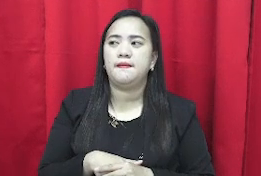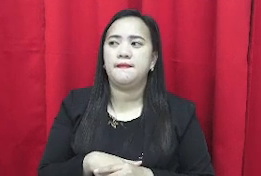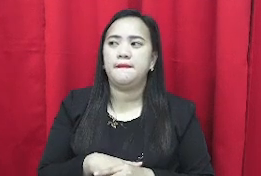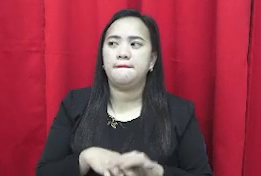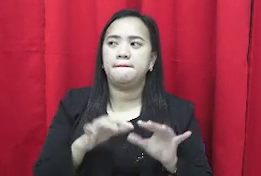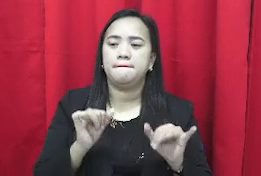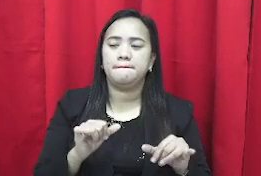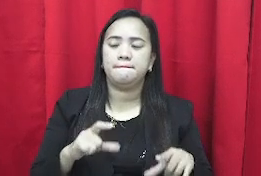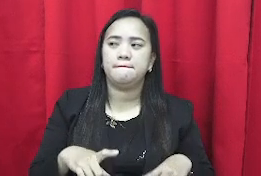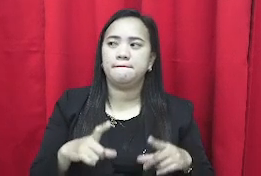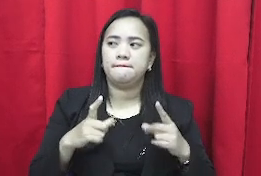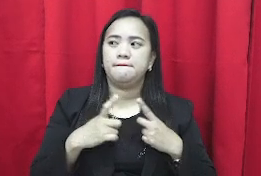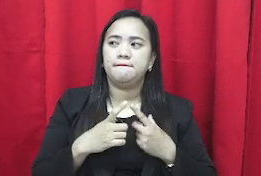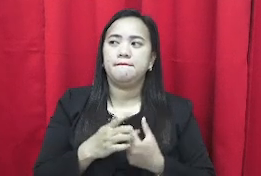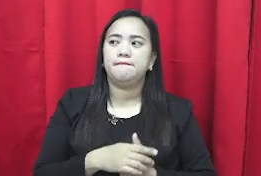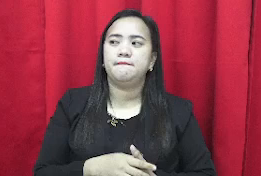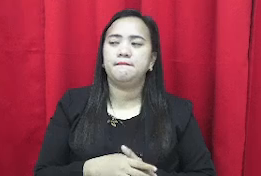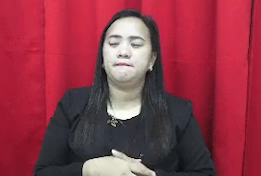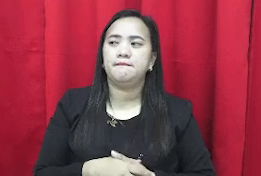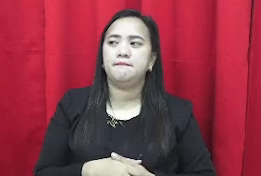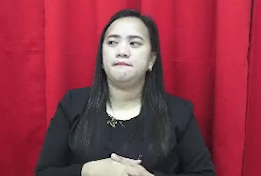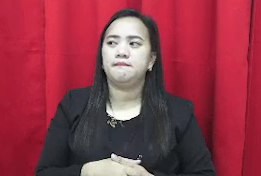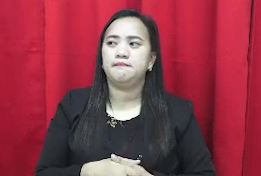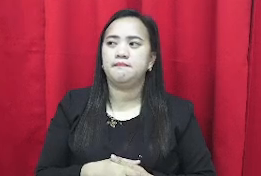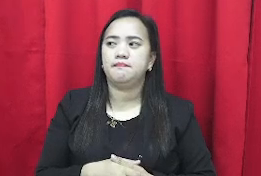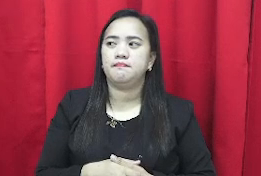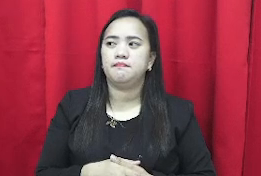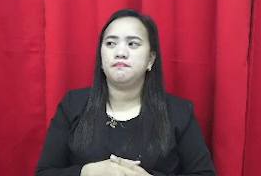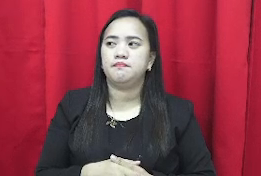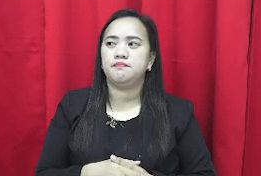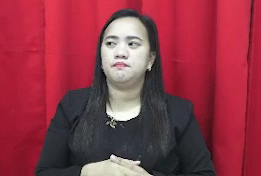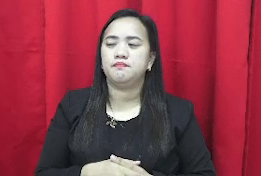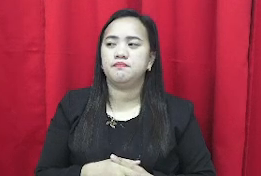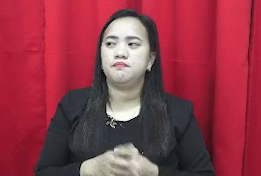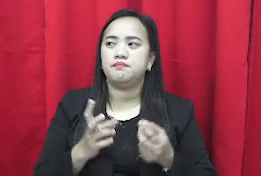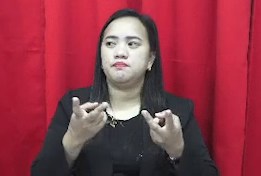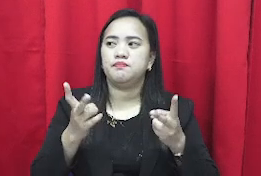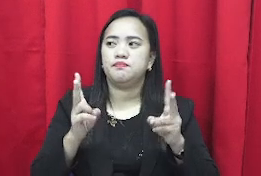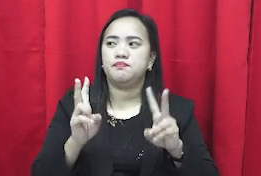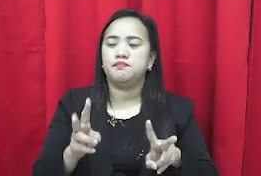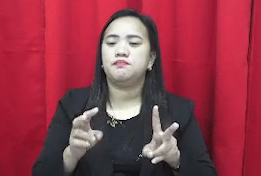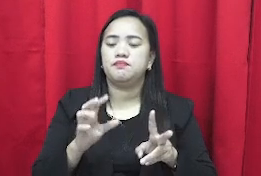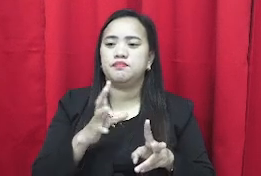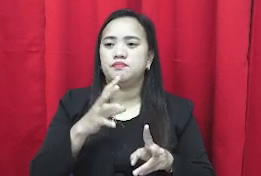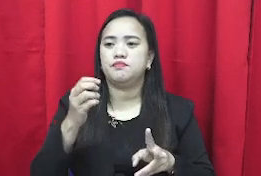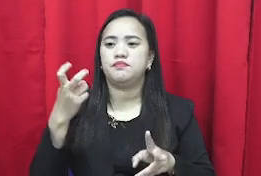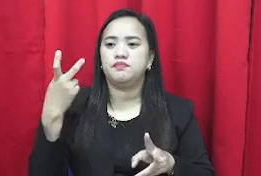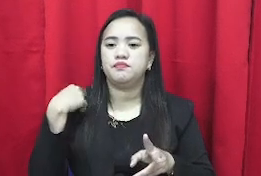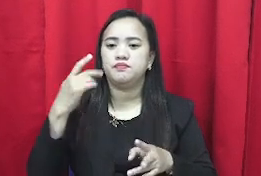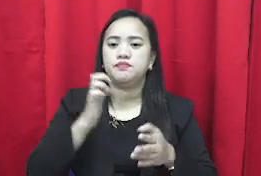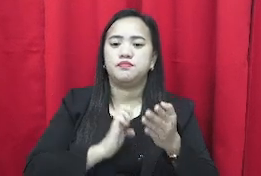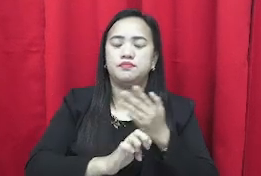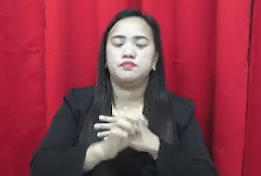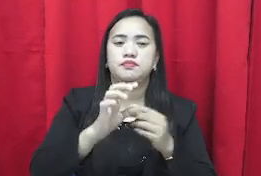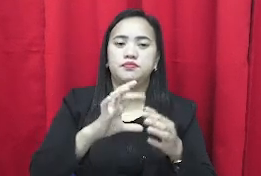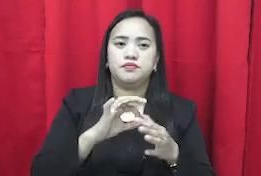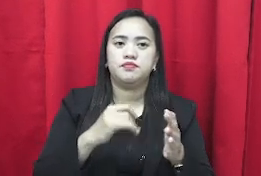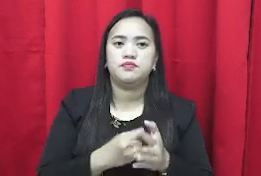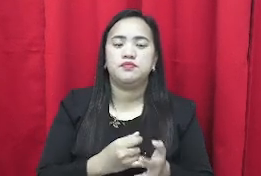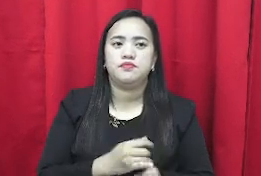ilan-ilan sa mga artista na Nakakaintindi na ng value ng disipline ng military ' ba Pumapasok sila to ba Pumapasok